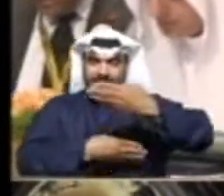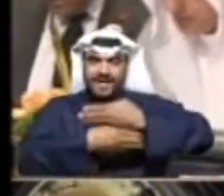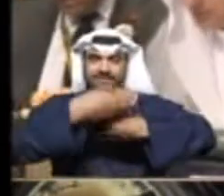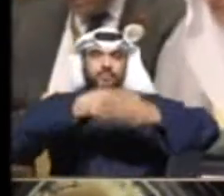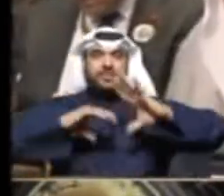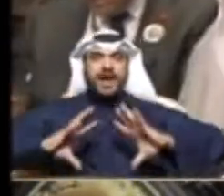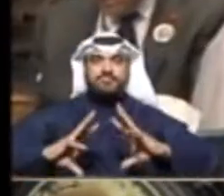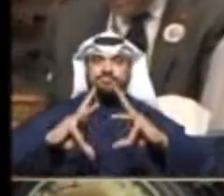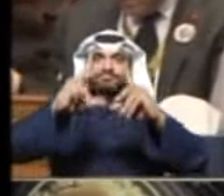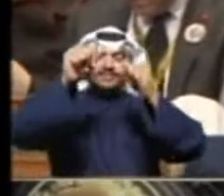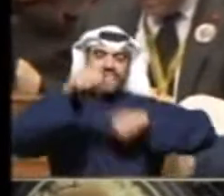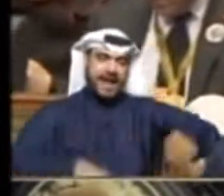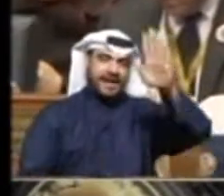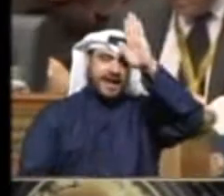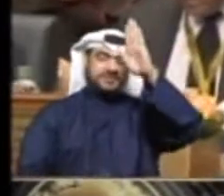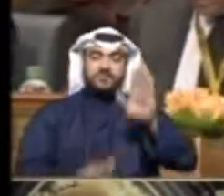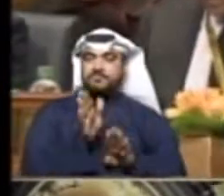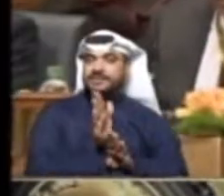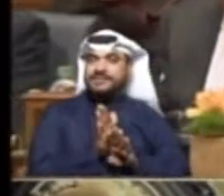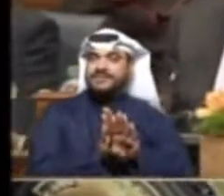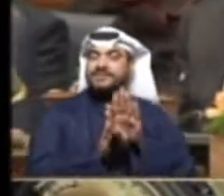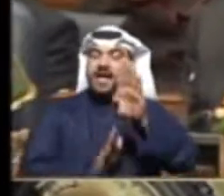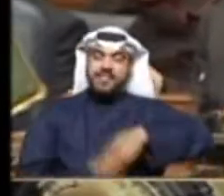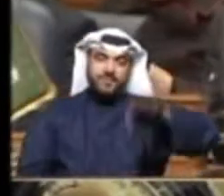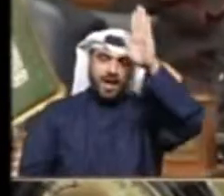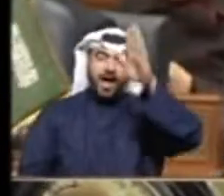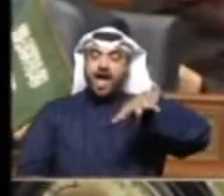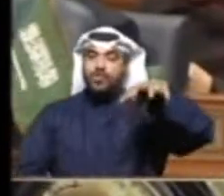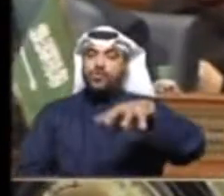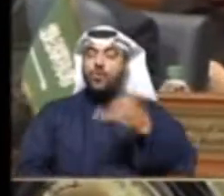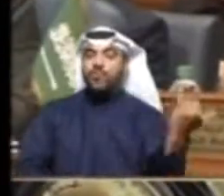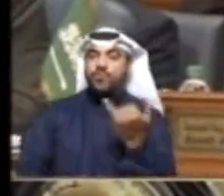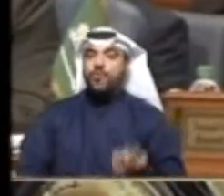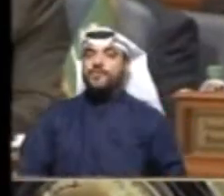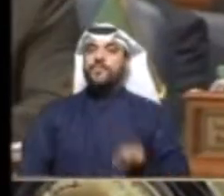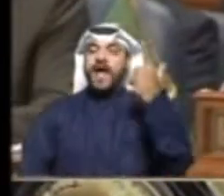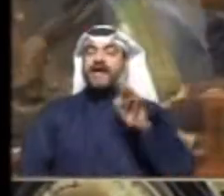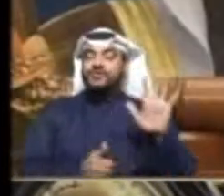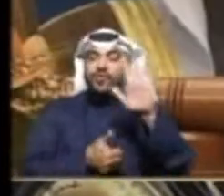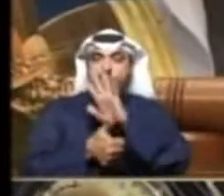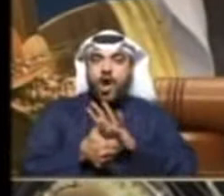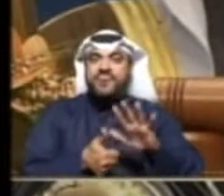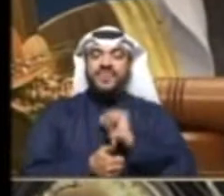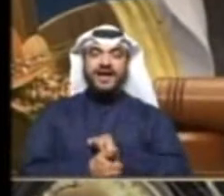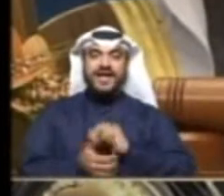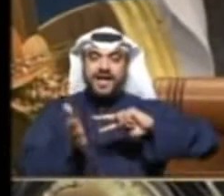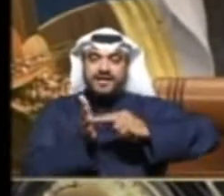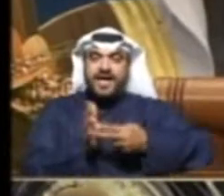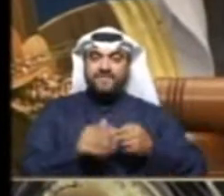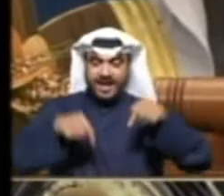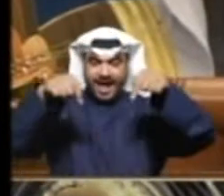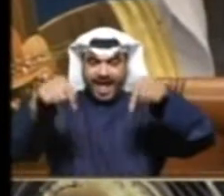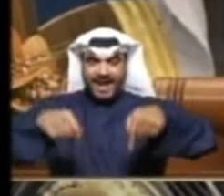الكويت بأهمية استقرار وازدهار العراق باعتباره من الدول المهمة والمؤثرة، لا سيما في الظروف